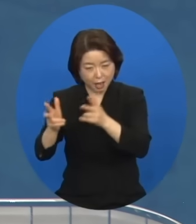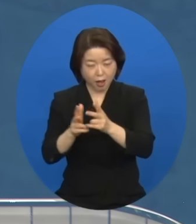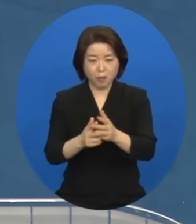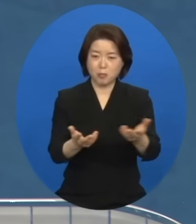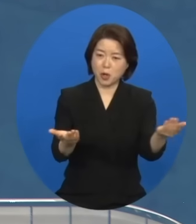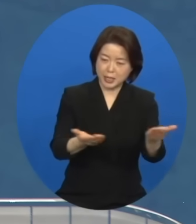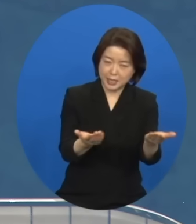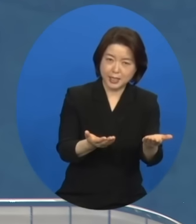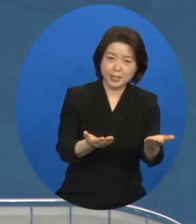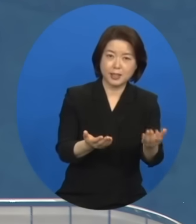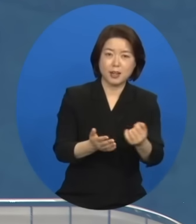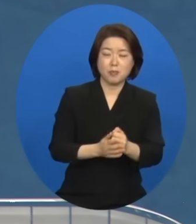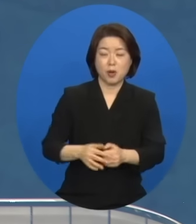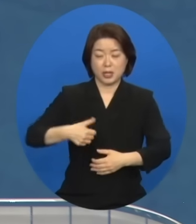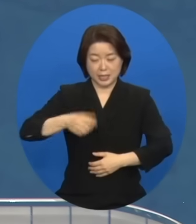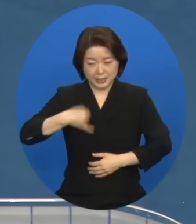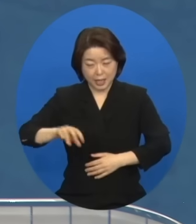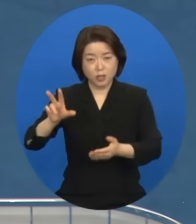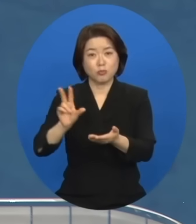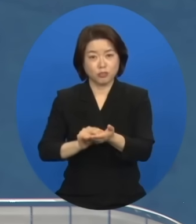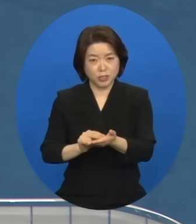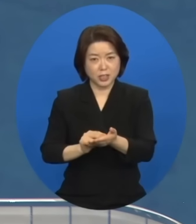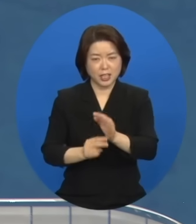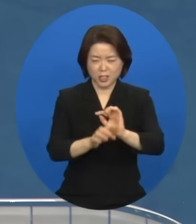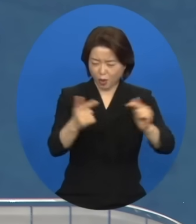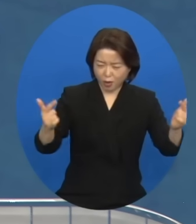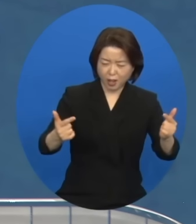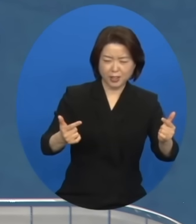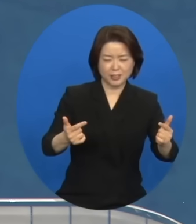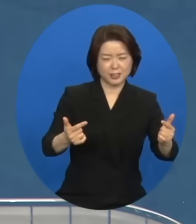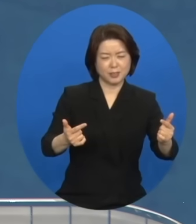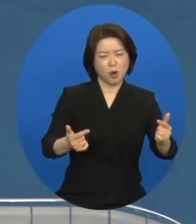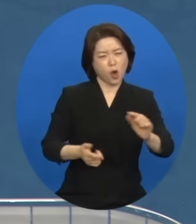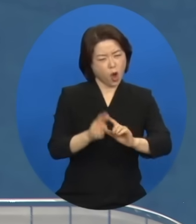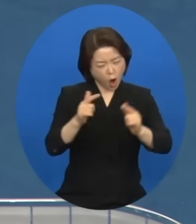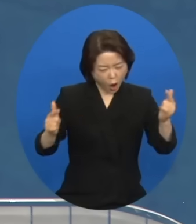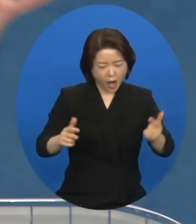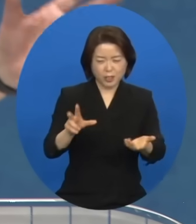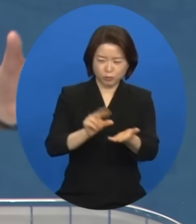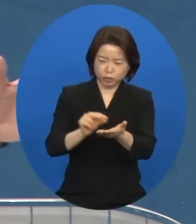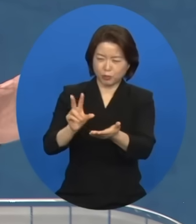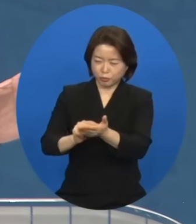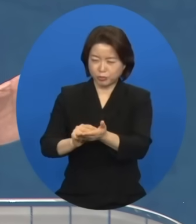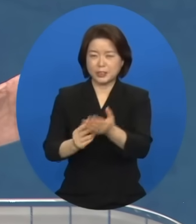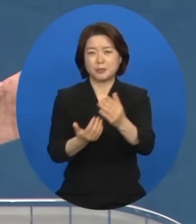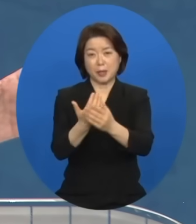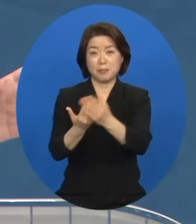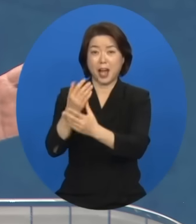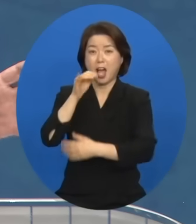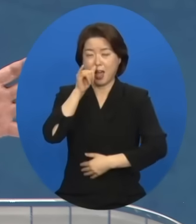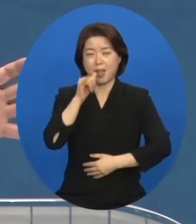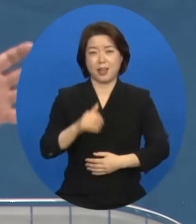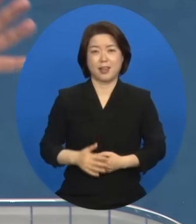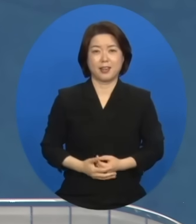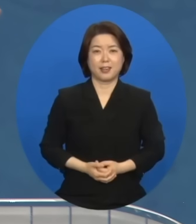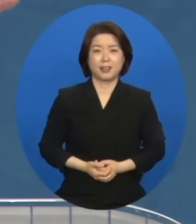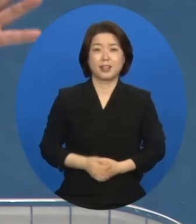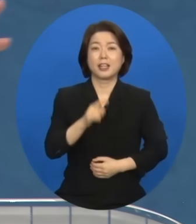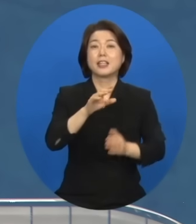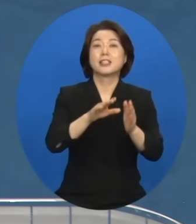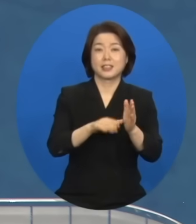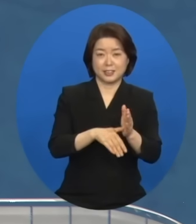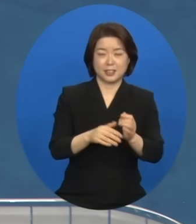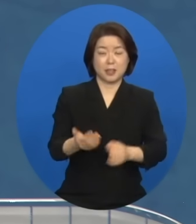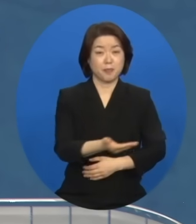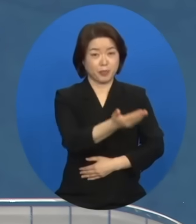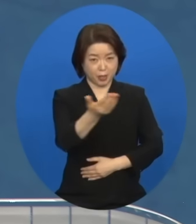비즈니스에, 자녀들의 문제로, 뭐 별의별 형태의 문제들이 우리 속에 다 생깁니다. 그때 사랑하는